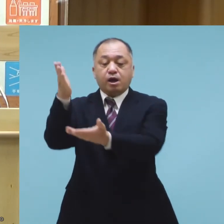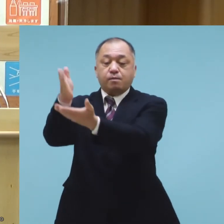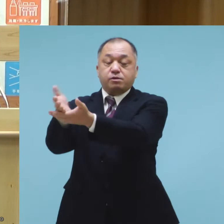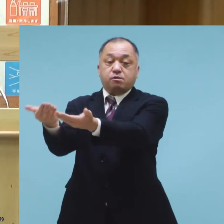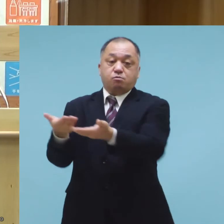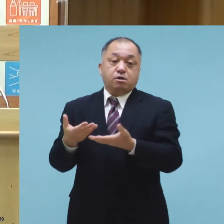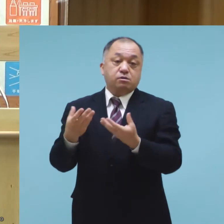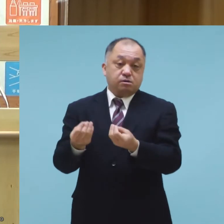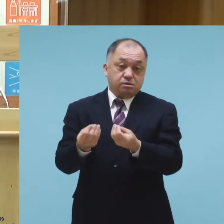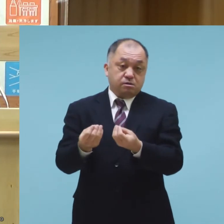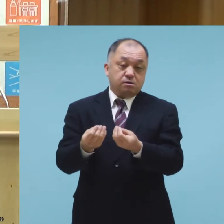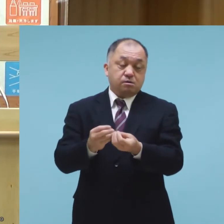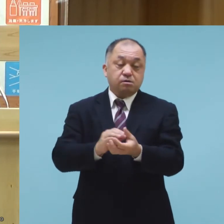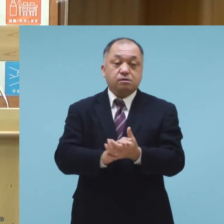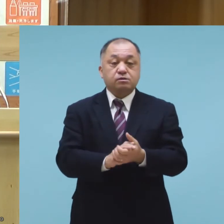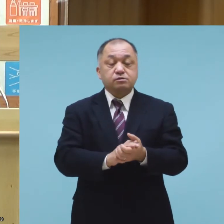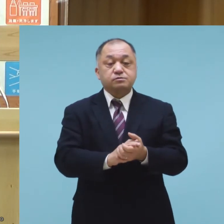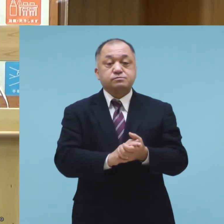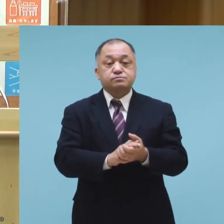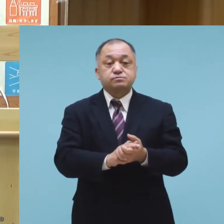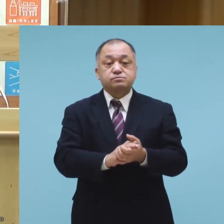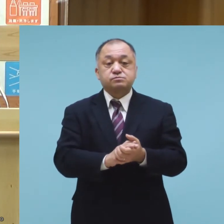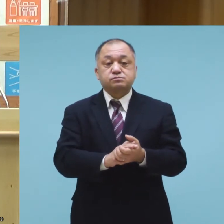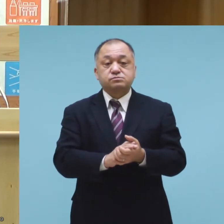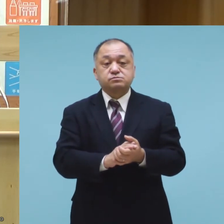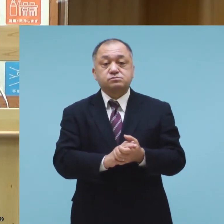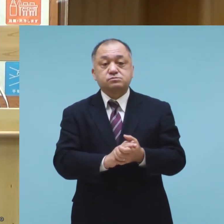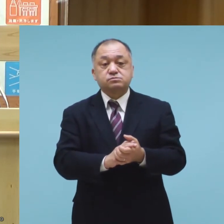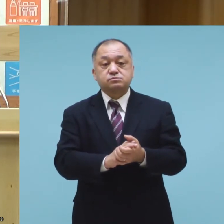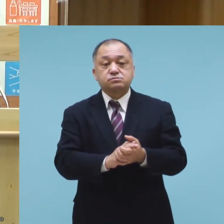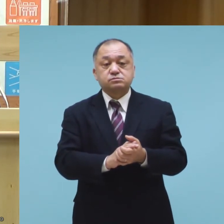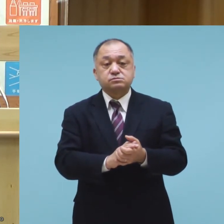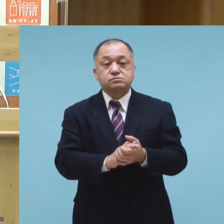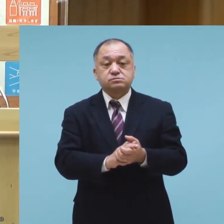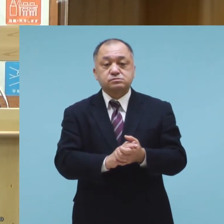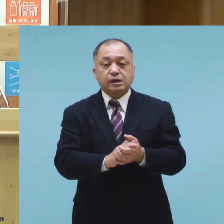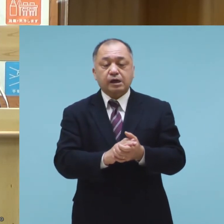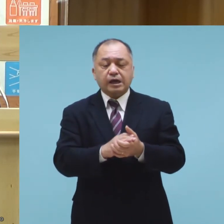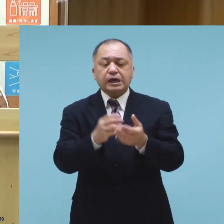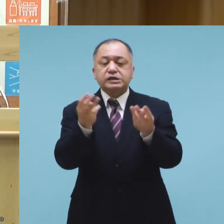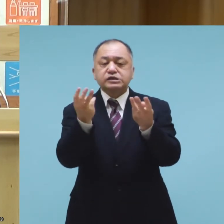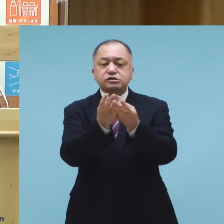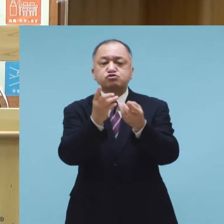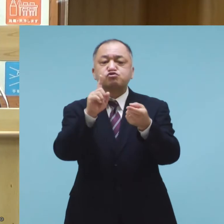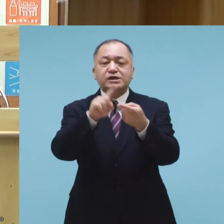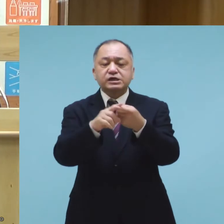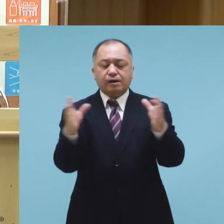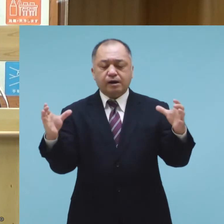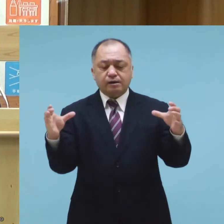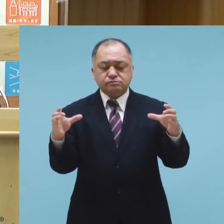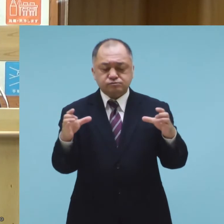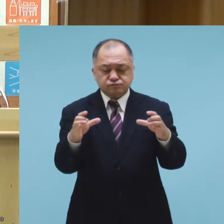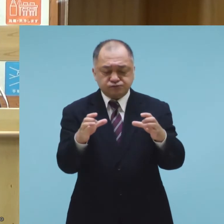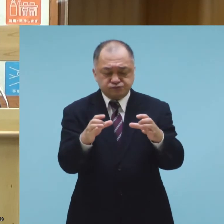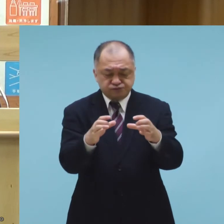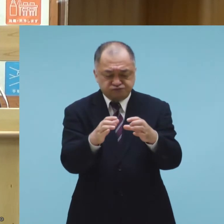てもらうということでありますが、極めて限定的な人数が、そ